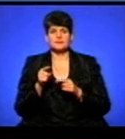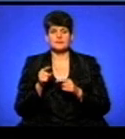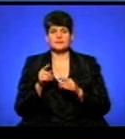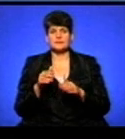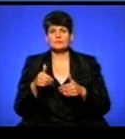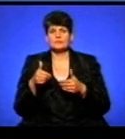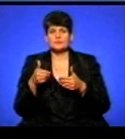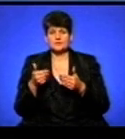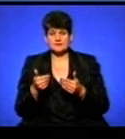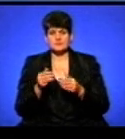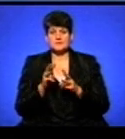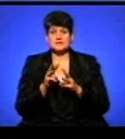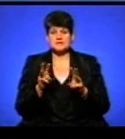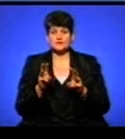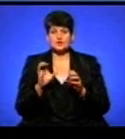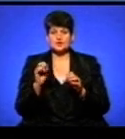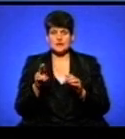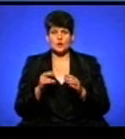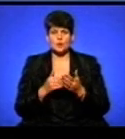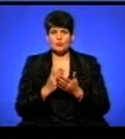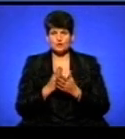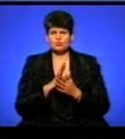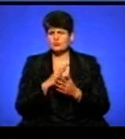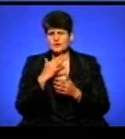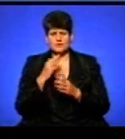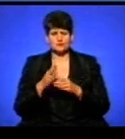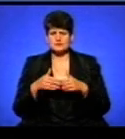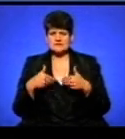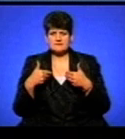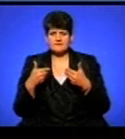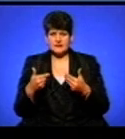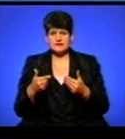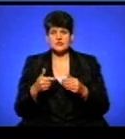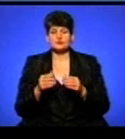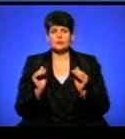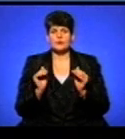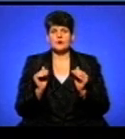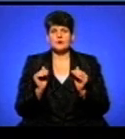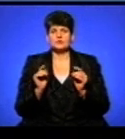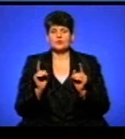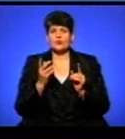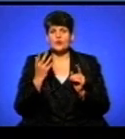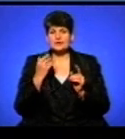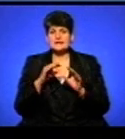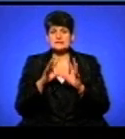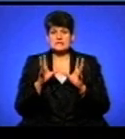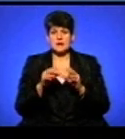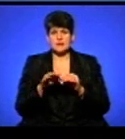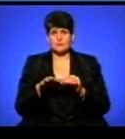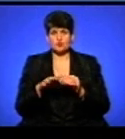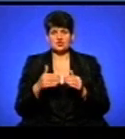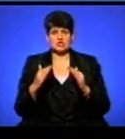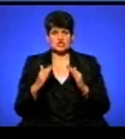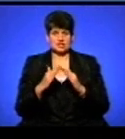на Міністерство соціальної політики пропозиції, бо дуже було багато звернень щодо обмеження права на призначення субсидій, коли загальна площа